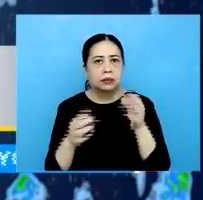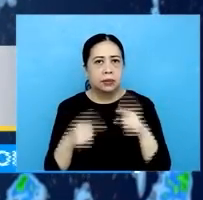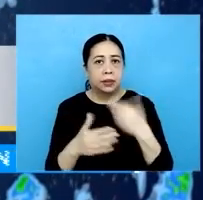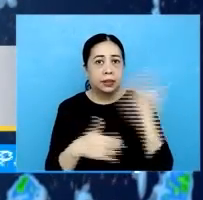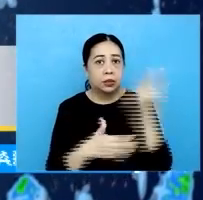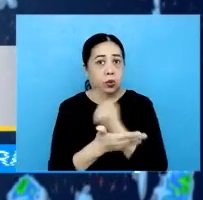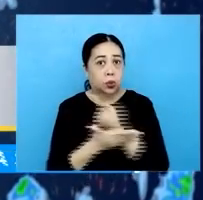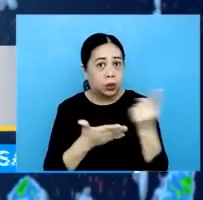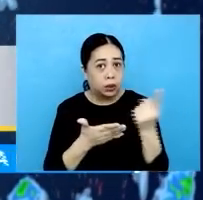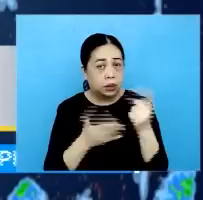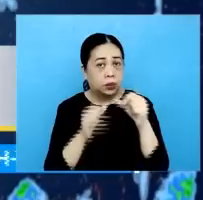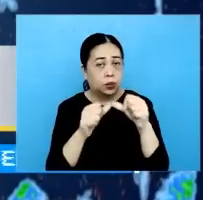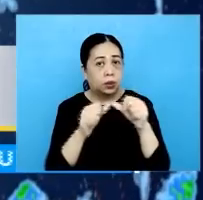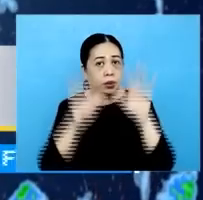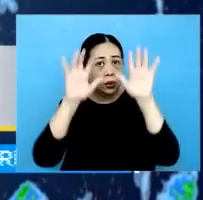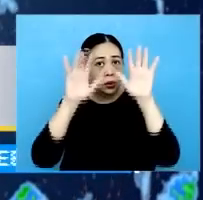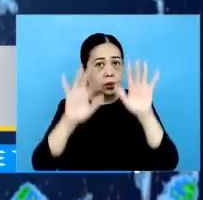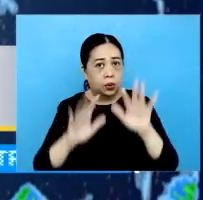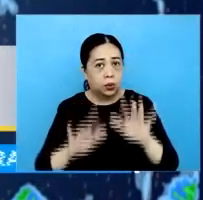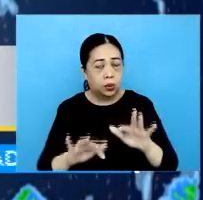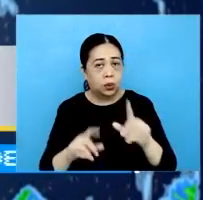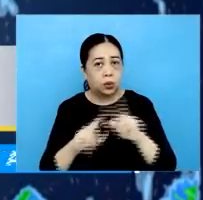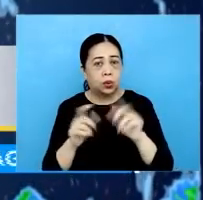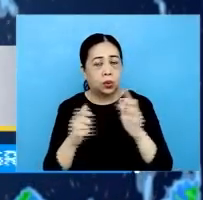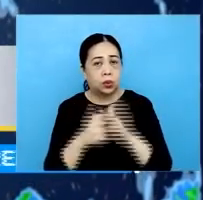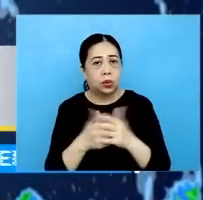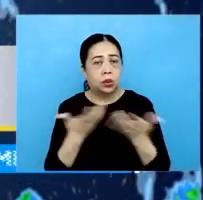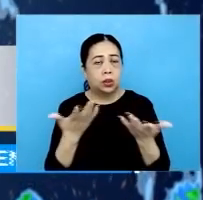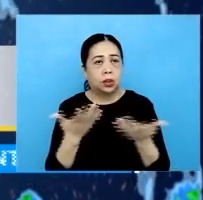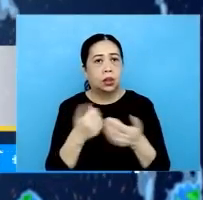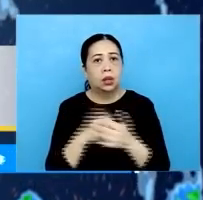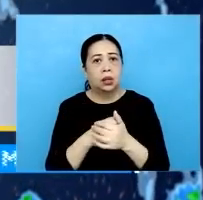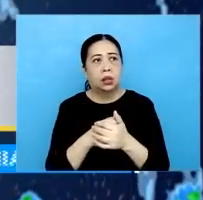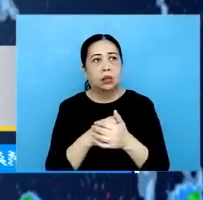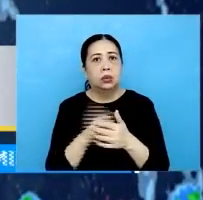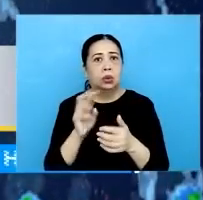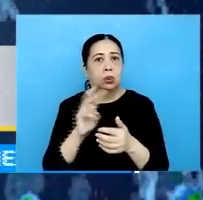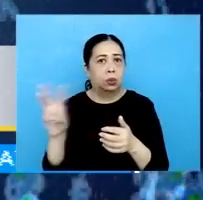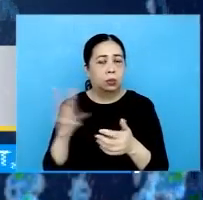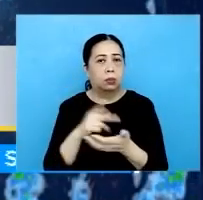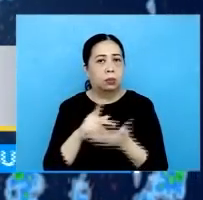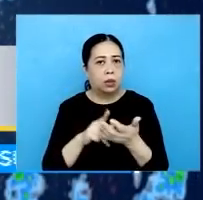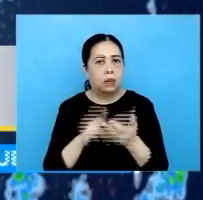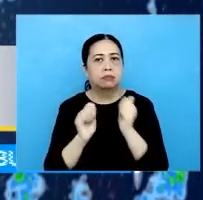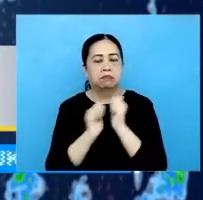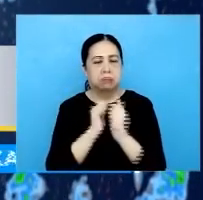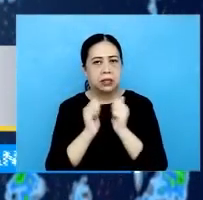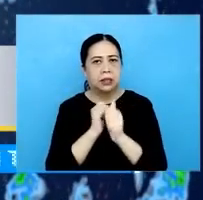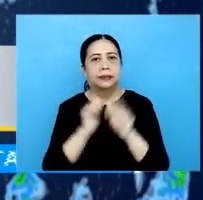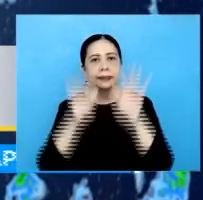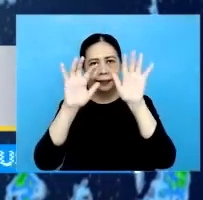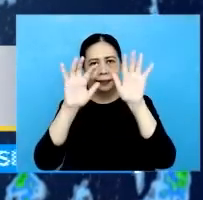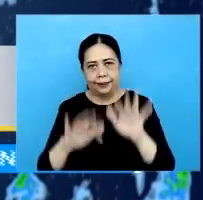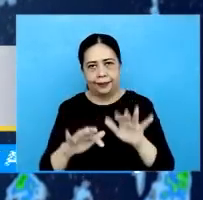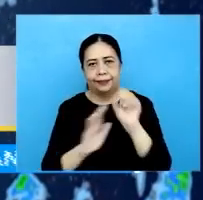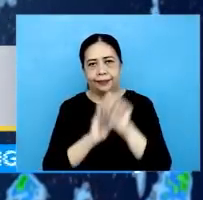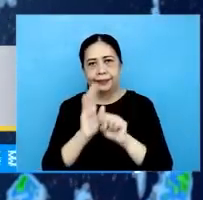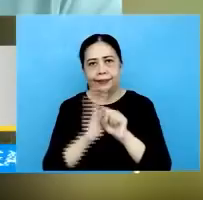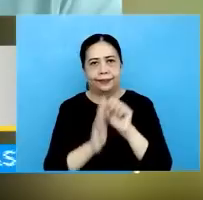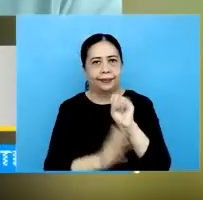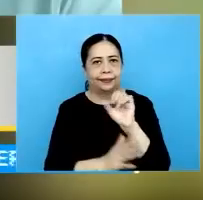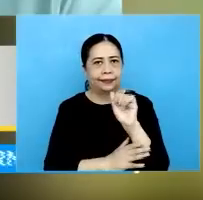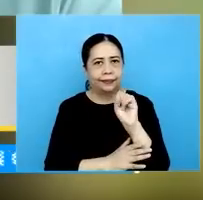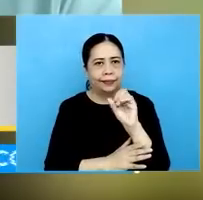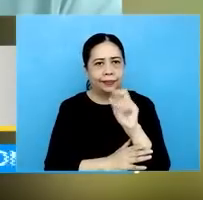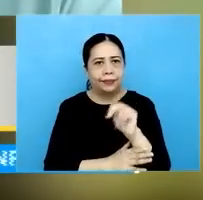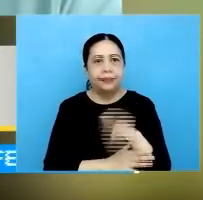next week ay magpapatuloy-tuloy ang pag-ulan sa kanurang bahagi nating bansa. Mm-hmm. Punsyekta po ito na pagsisimula nating tag-ulan. Okay, Dan, bukod sa